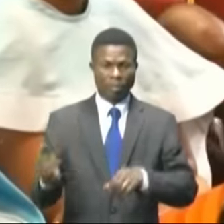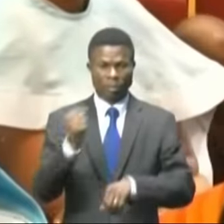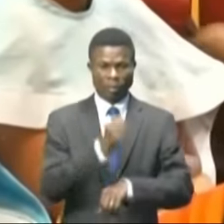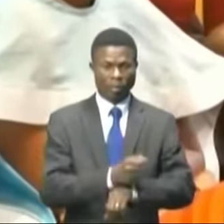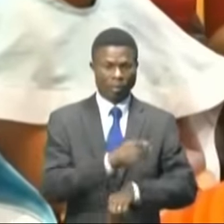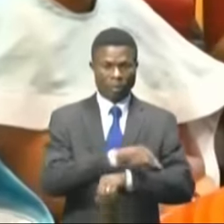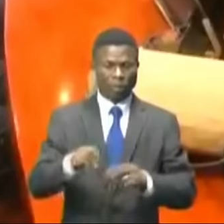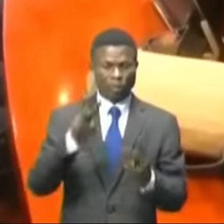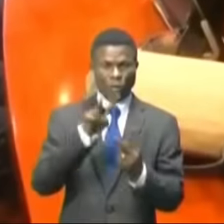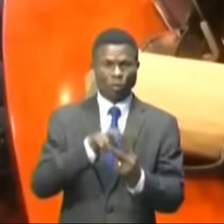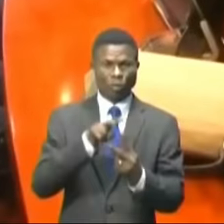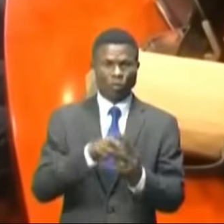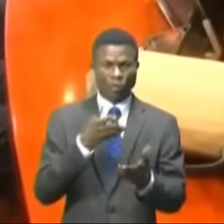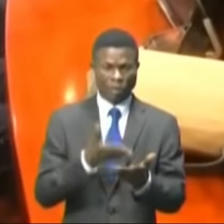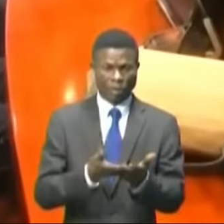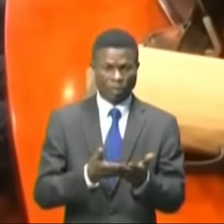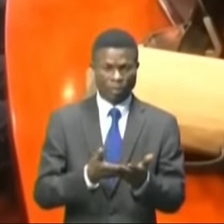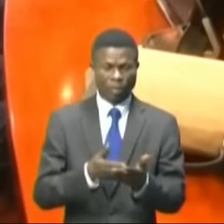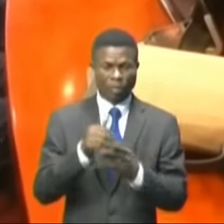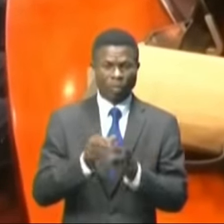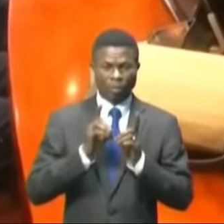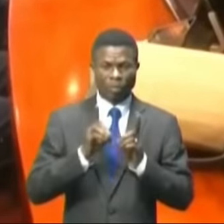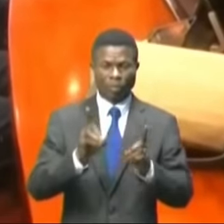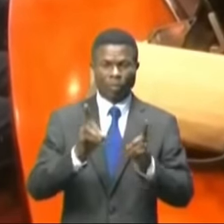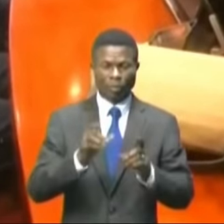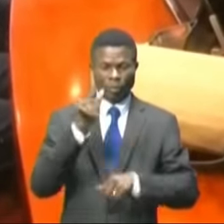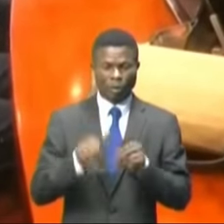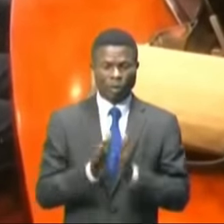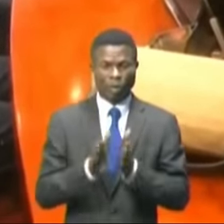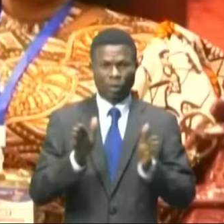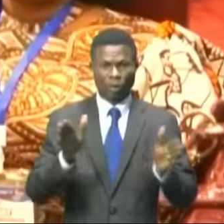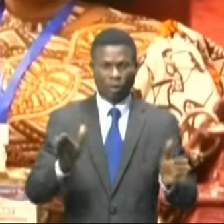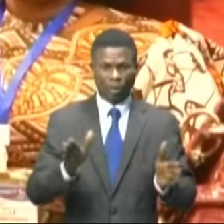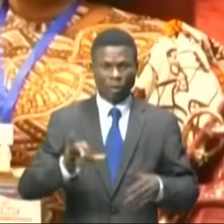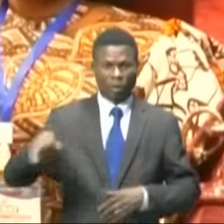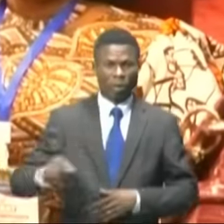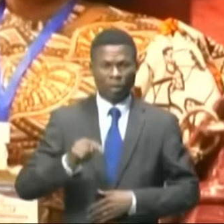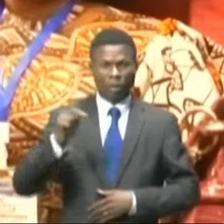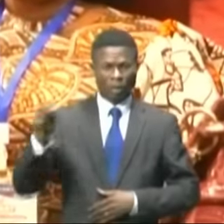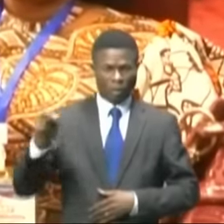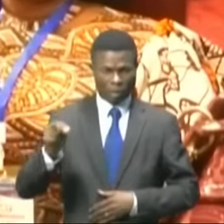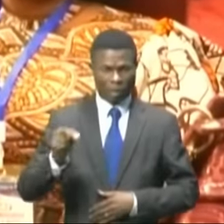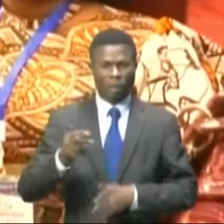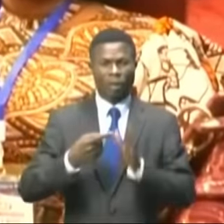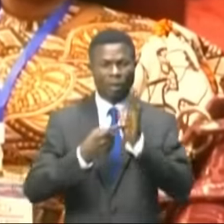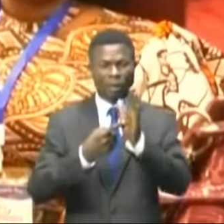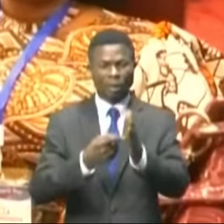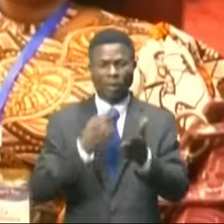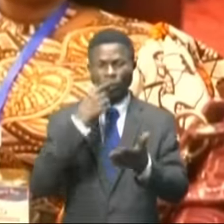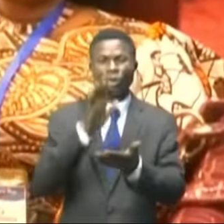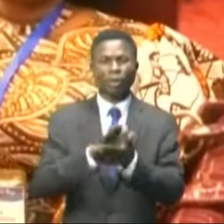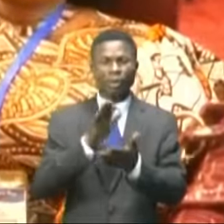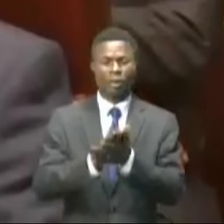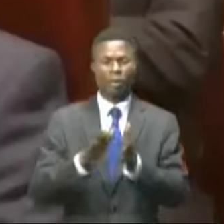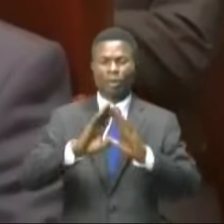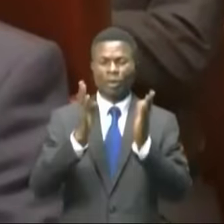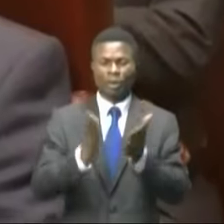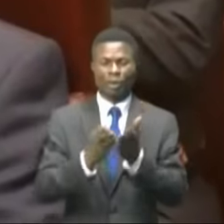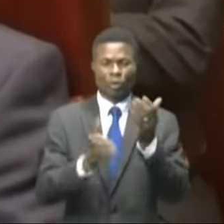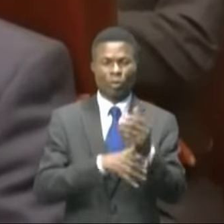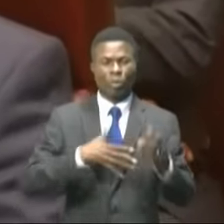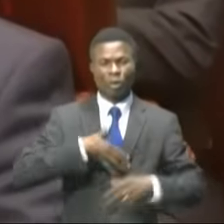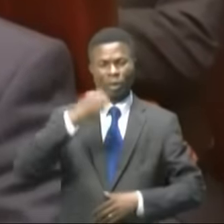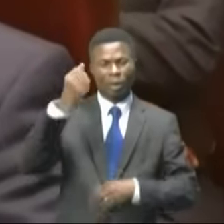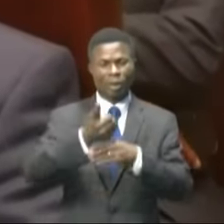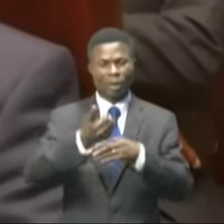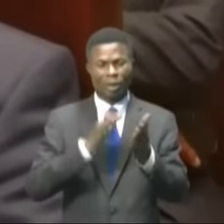du bureau provisoire. Dans son speech, le secrétaire général Jean Moukouala a d'entrée de jeu félicité les heureux élus avant de